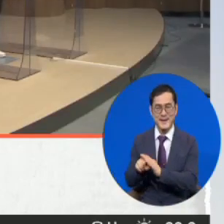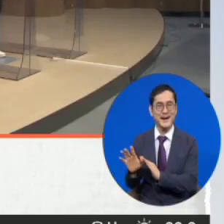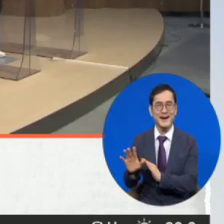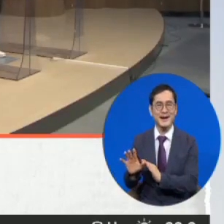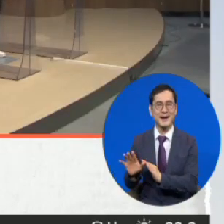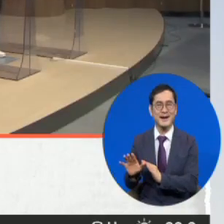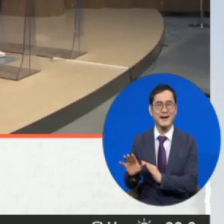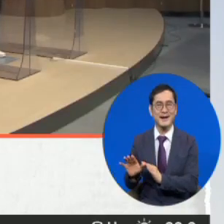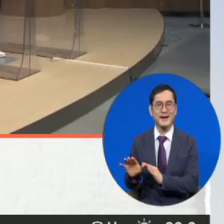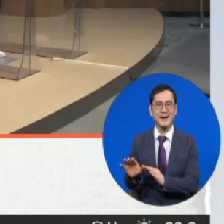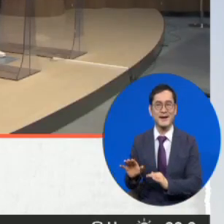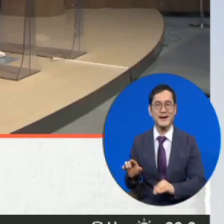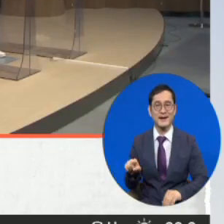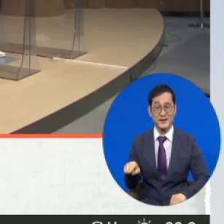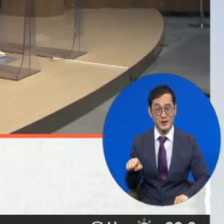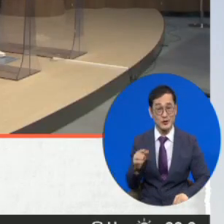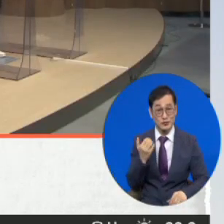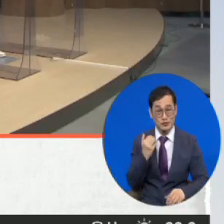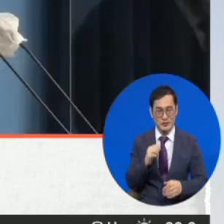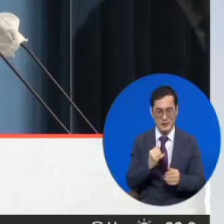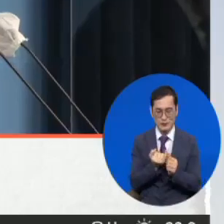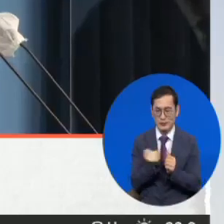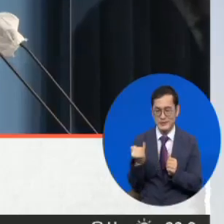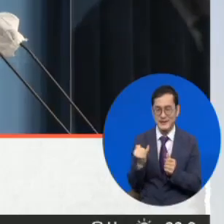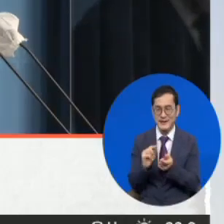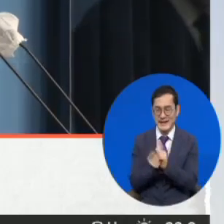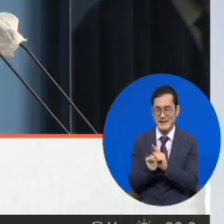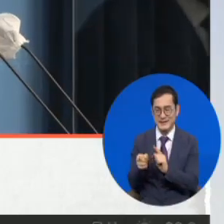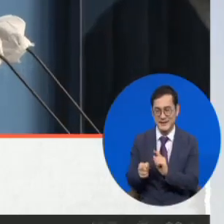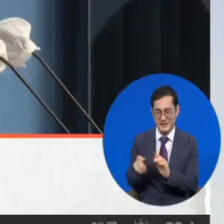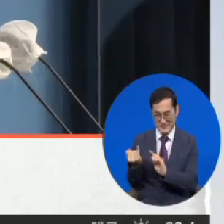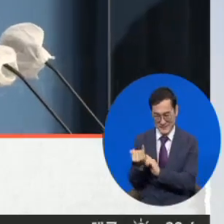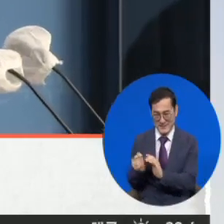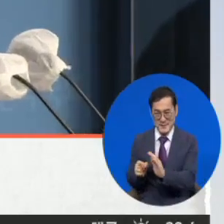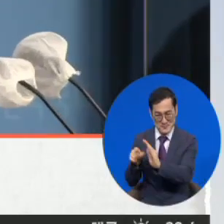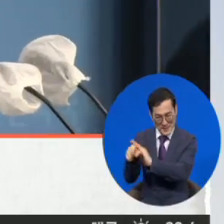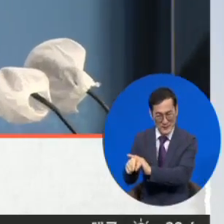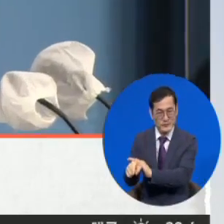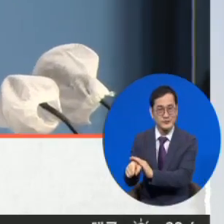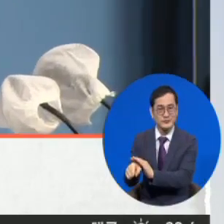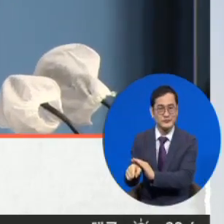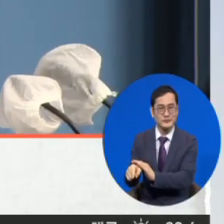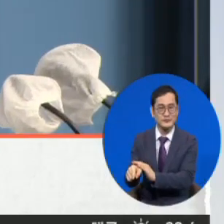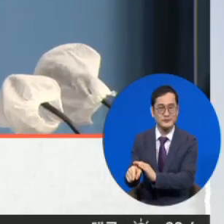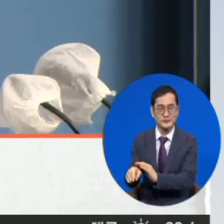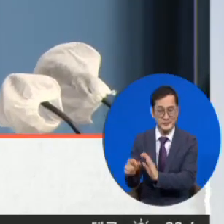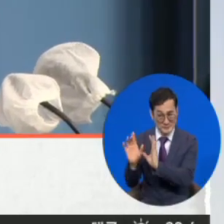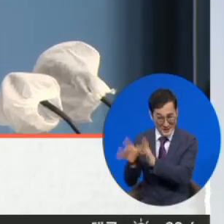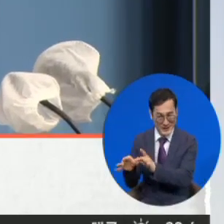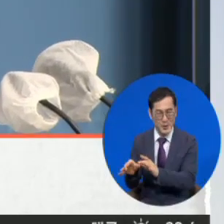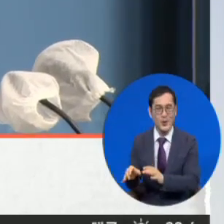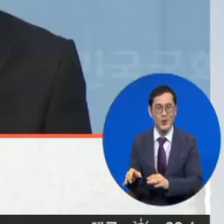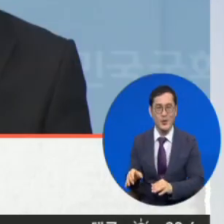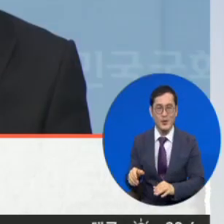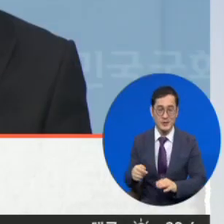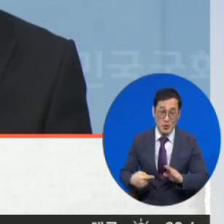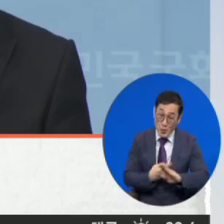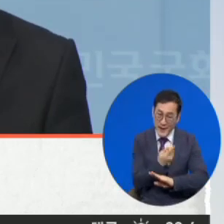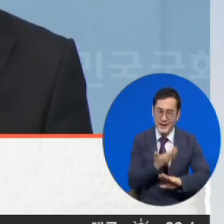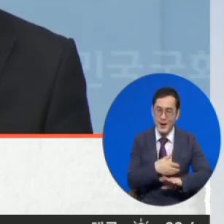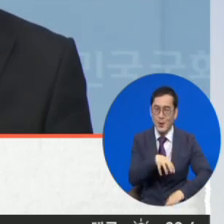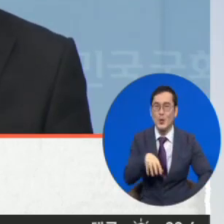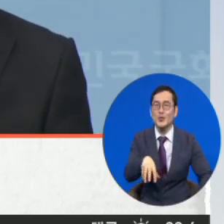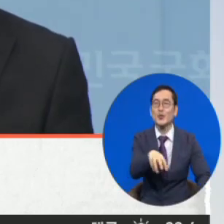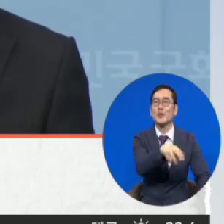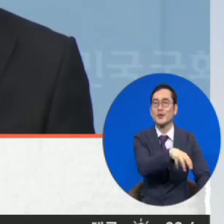지나가거든요. 이제 거기는 자기의 부인인 아무래도 이제 김혜경 씨에게 좀 맡겨놓고 있는 양상인데 지금 사실 호남 민심이